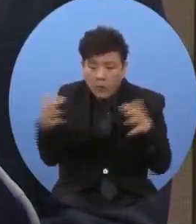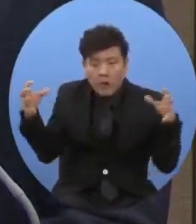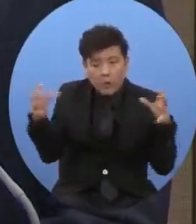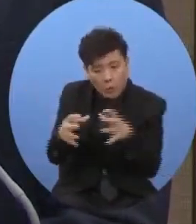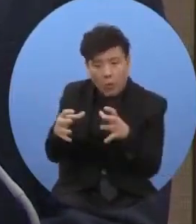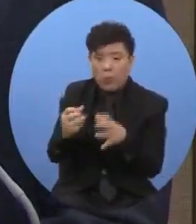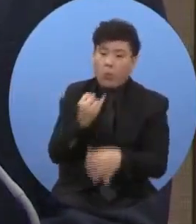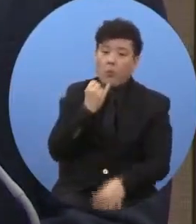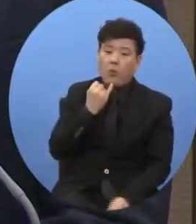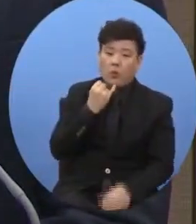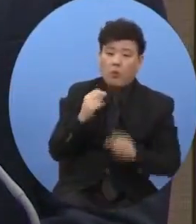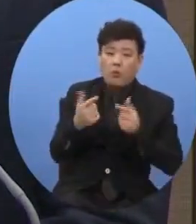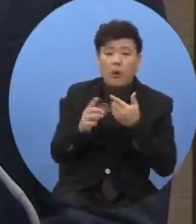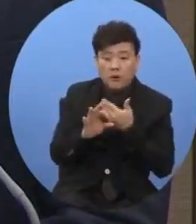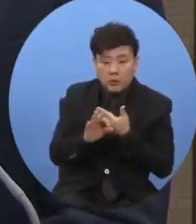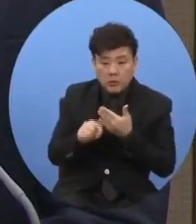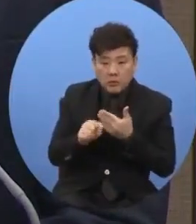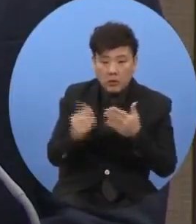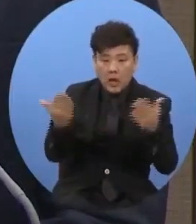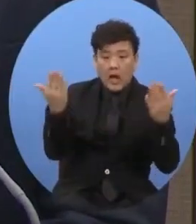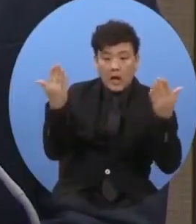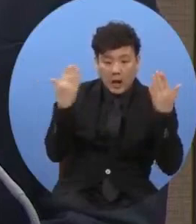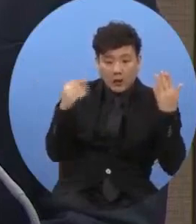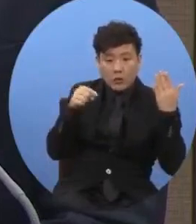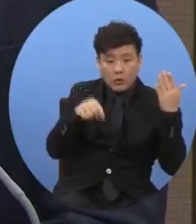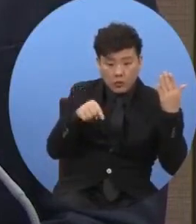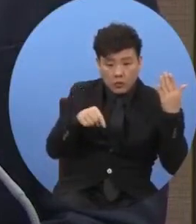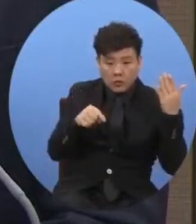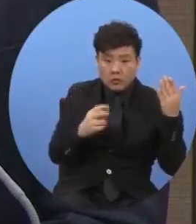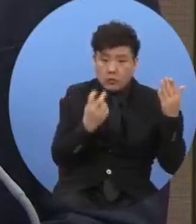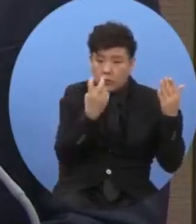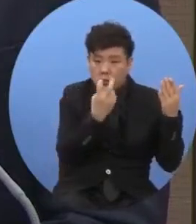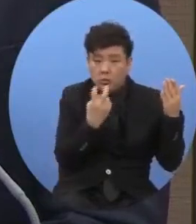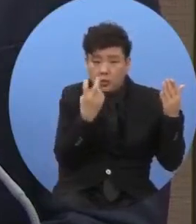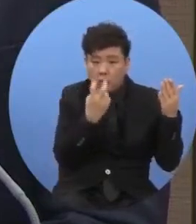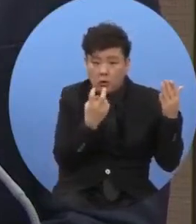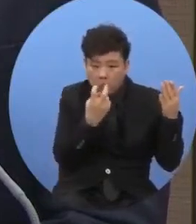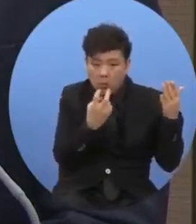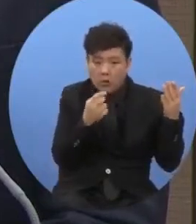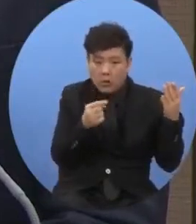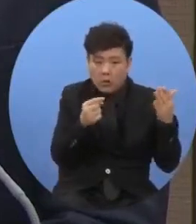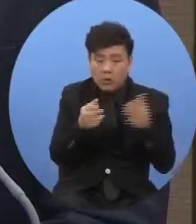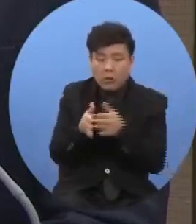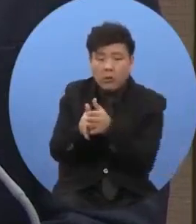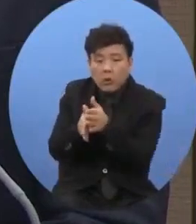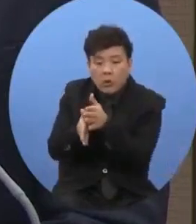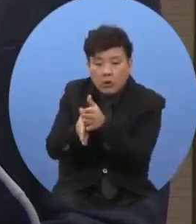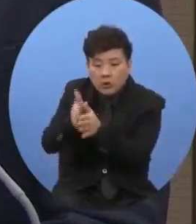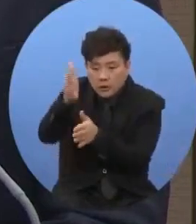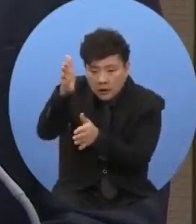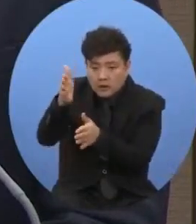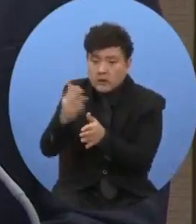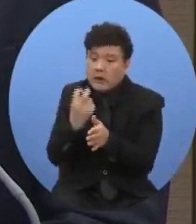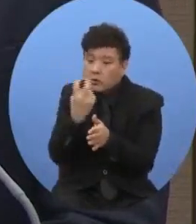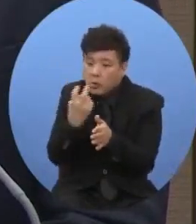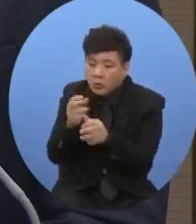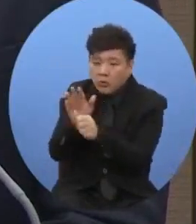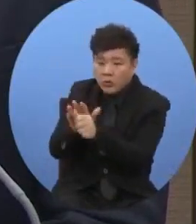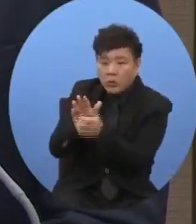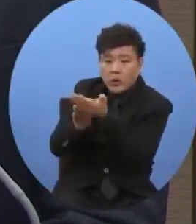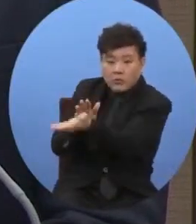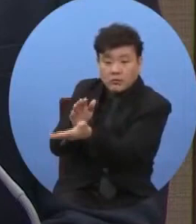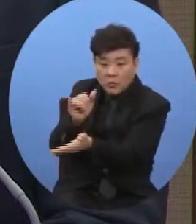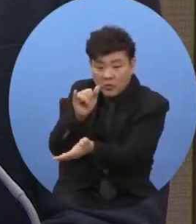있고요. 아니면은 이제 학교는 어차피 돌봄의 지자체 돌봄의 일부인 면이 좀 있지 않습니까? 그래서 요걸